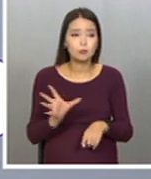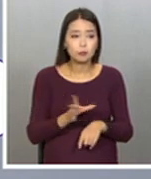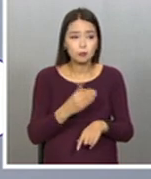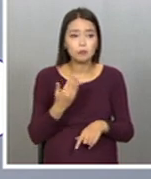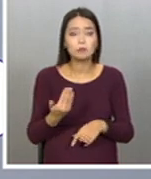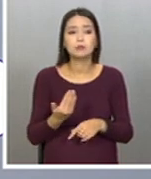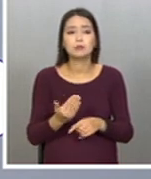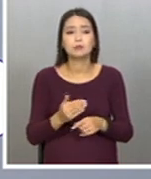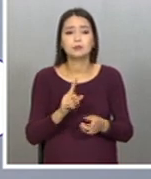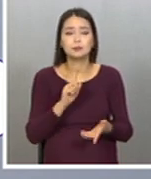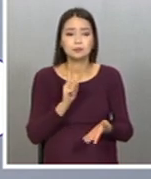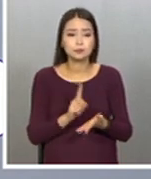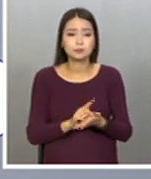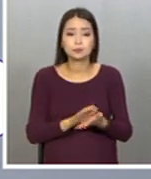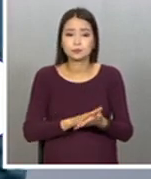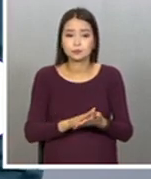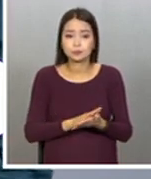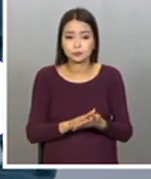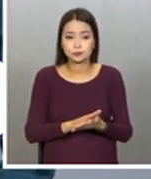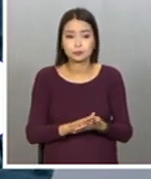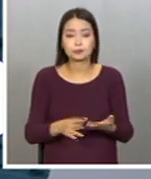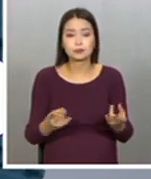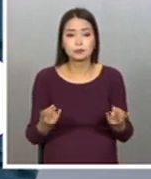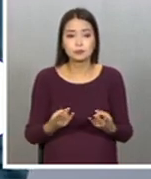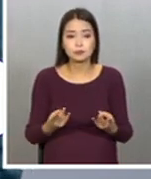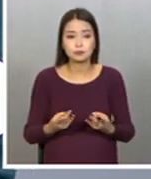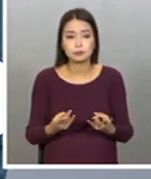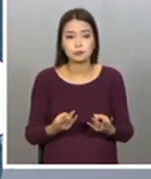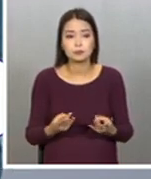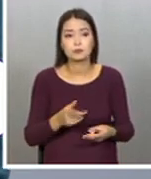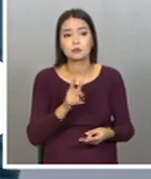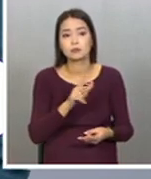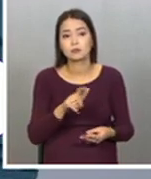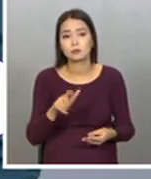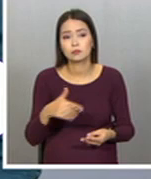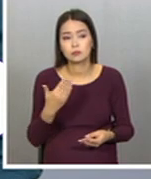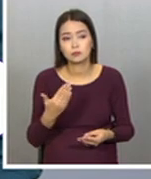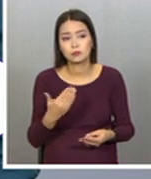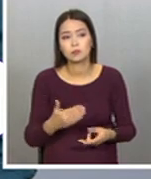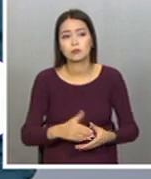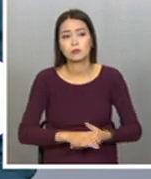әкелгесін міндетті түрде жууымыз керек. Адамдармен қол алысып,